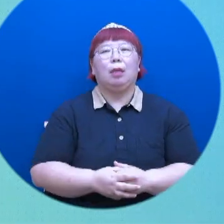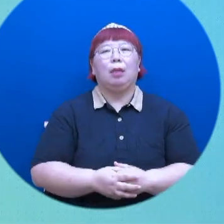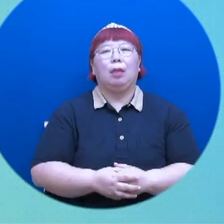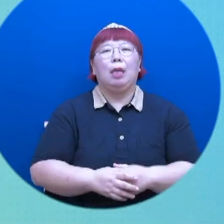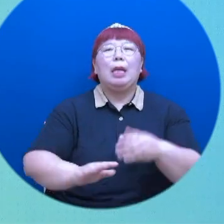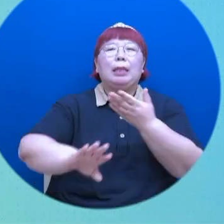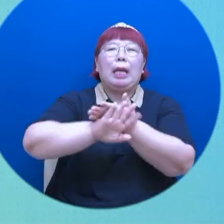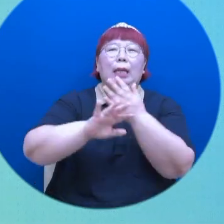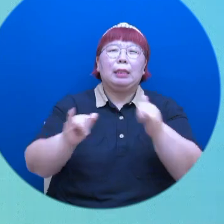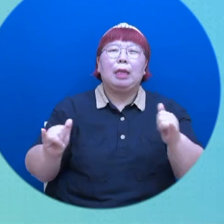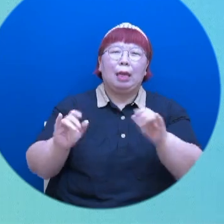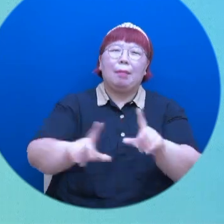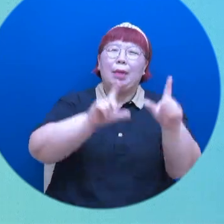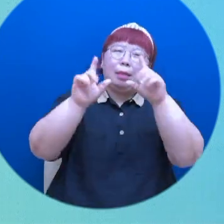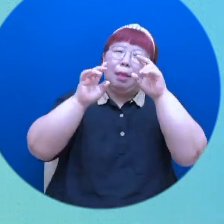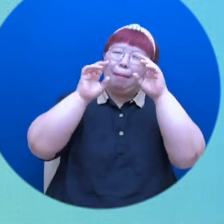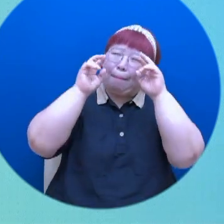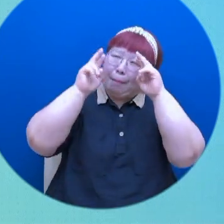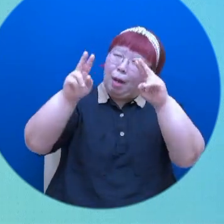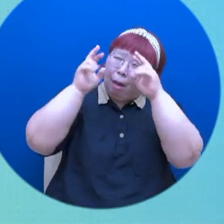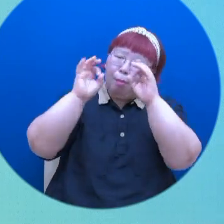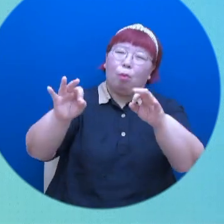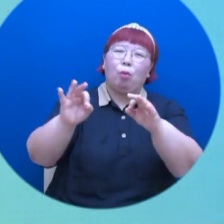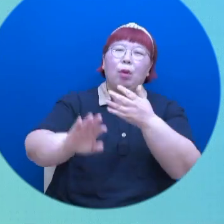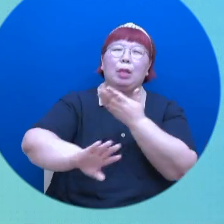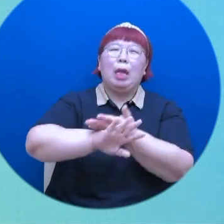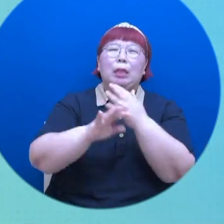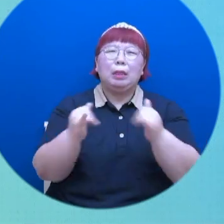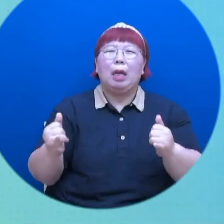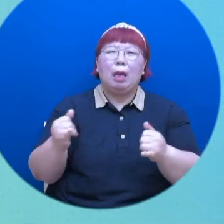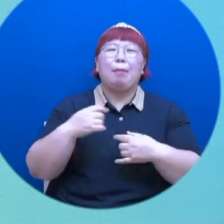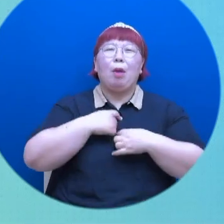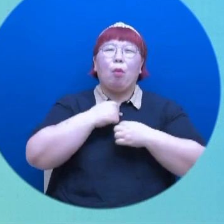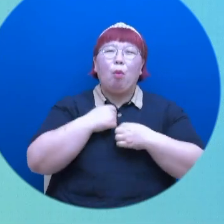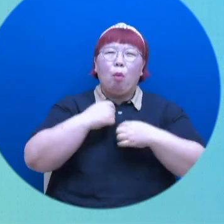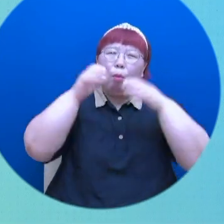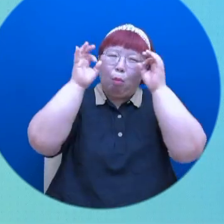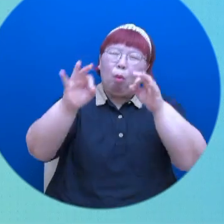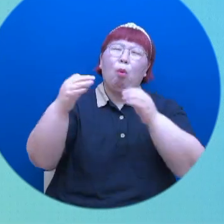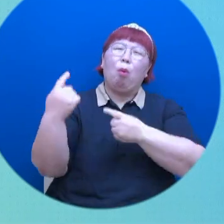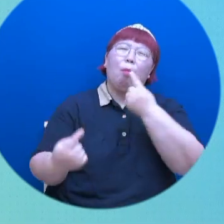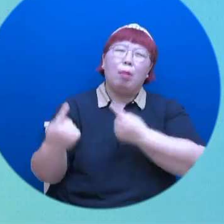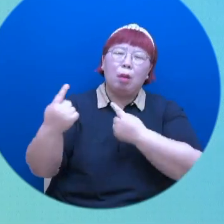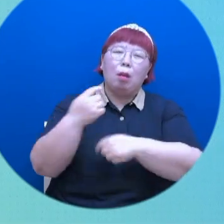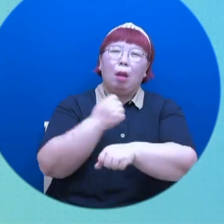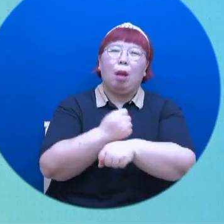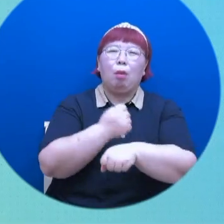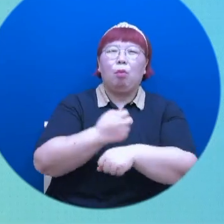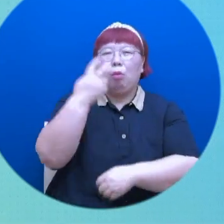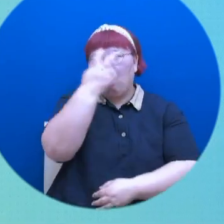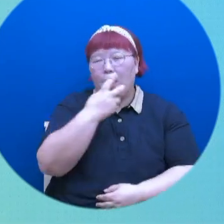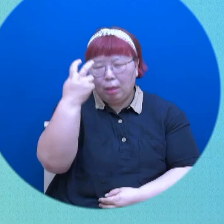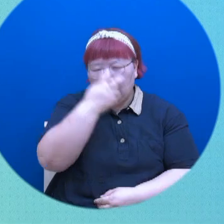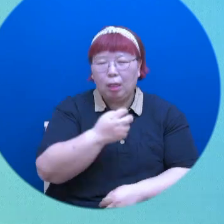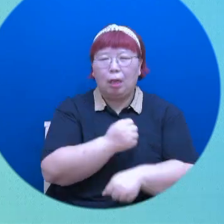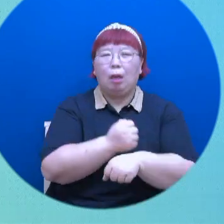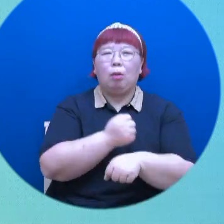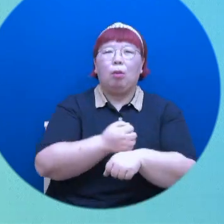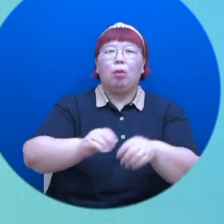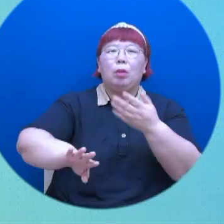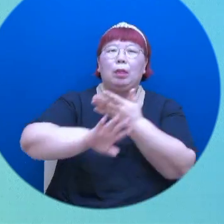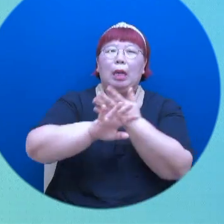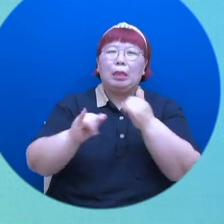타인의 삶만 바라보고 다른 사람들의 갑옷만 동경하며 관찰하며 타인의 갑옷을